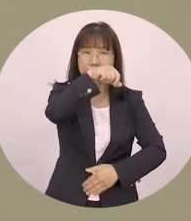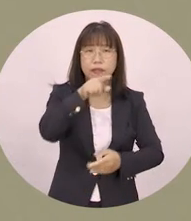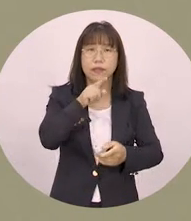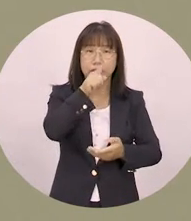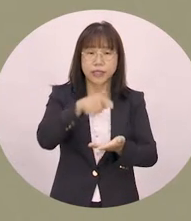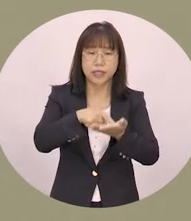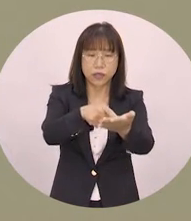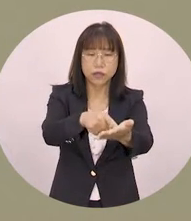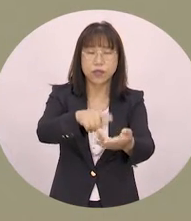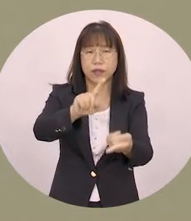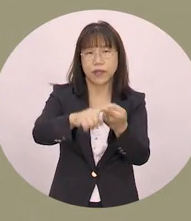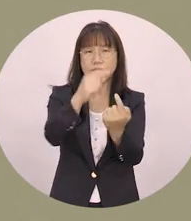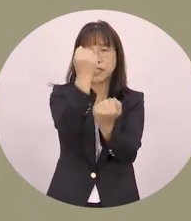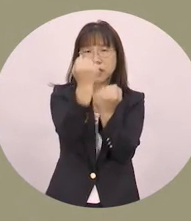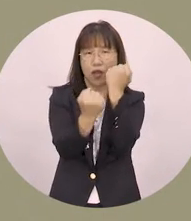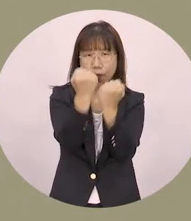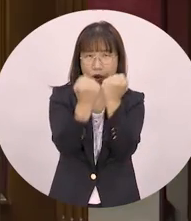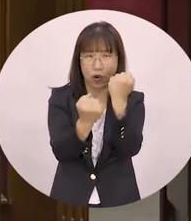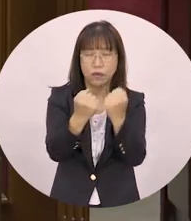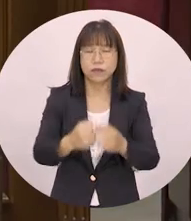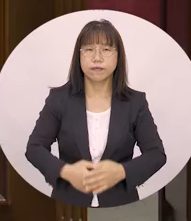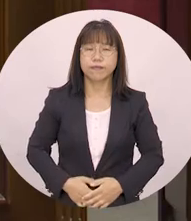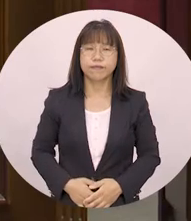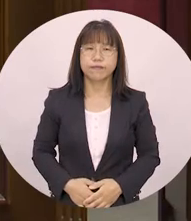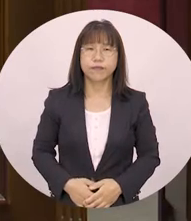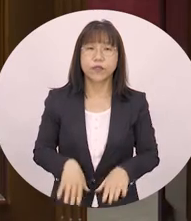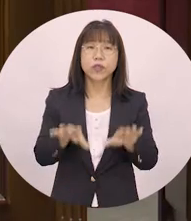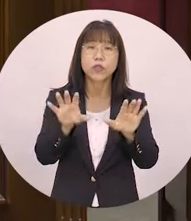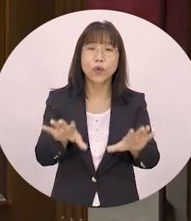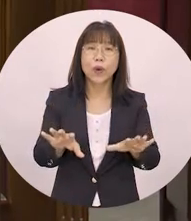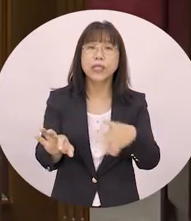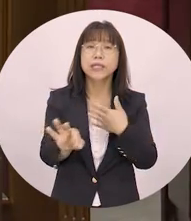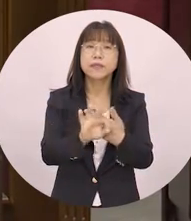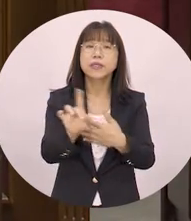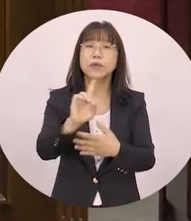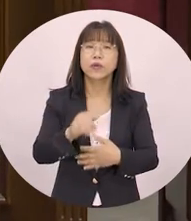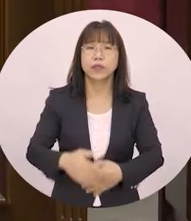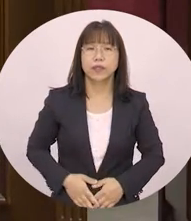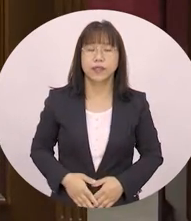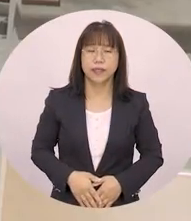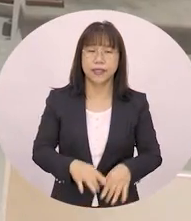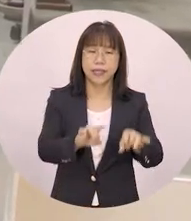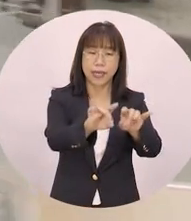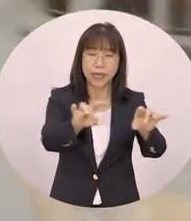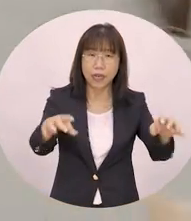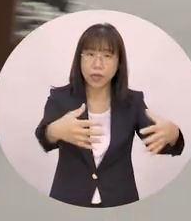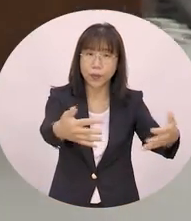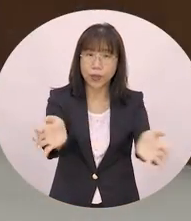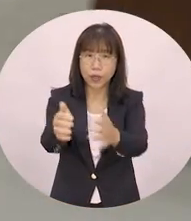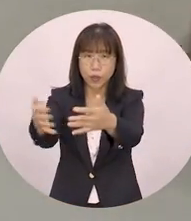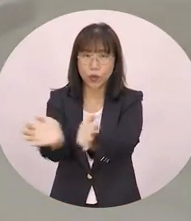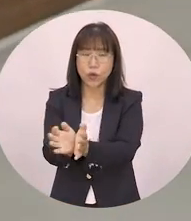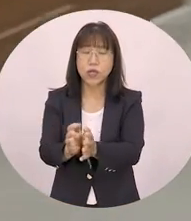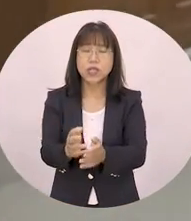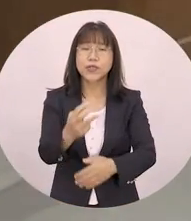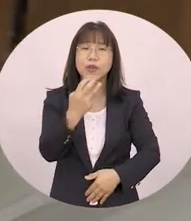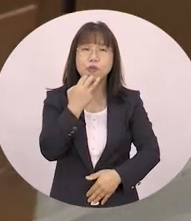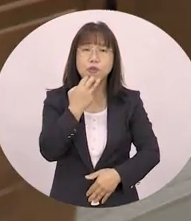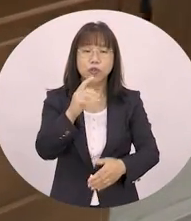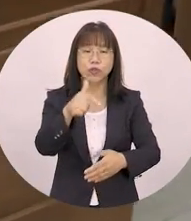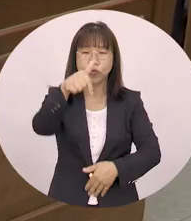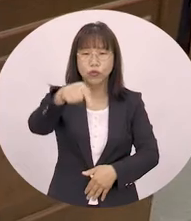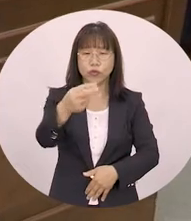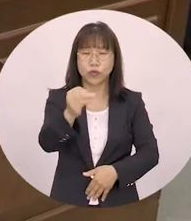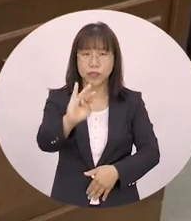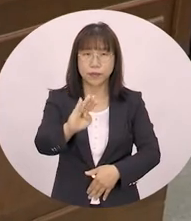추가경정 예산안 제출에 따른 제안 설명의권을 상정했습니다. 이번 임시회에서는 각 위원회별로